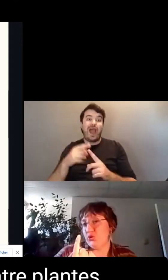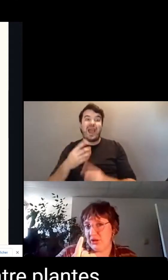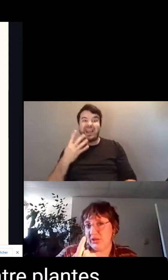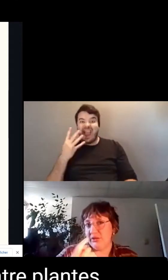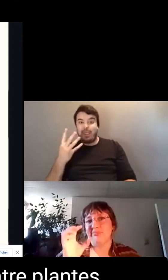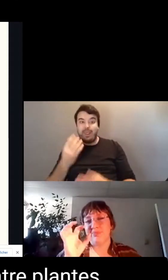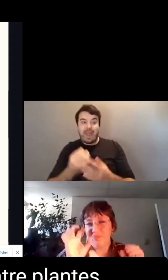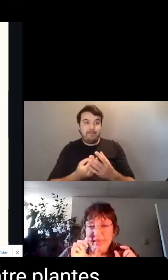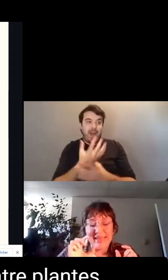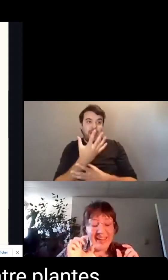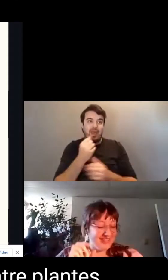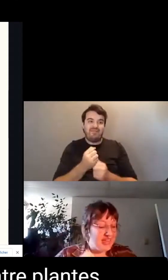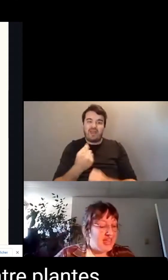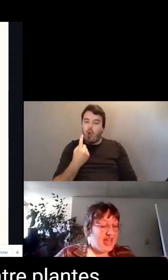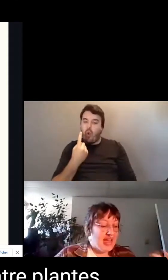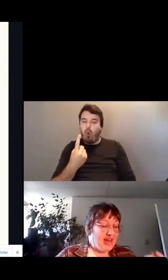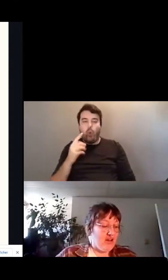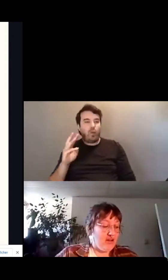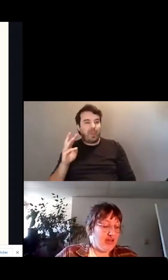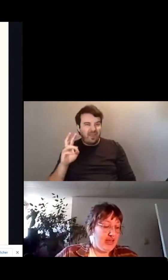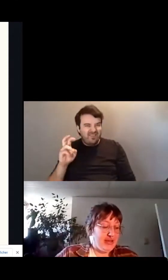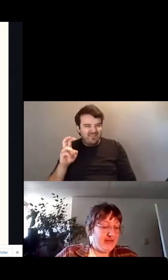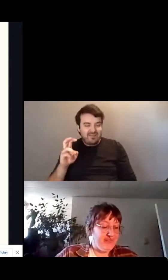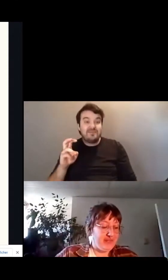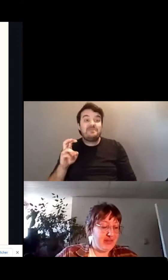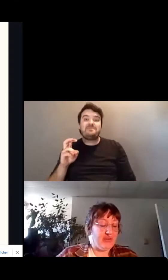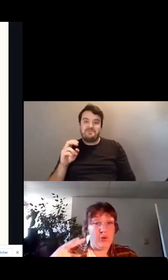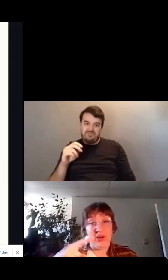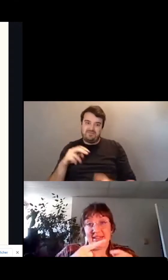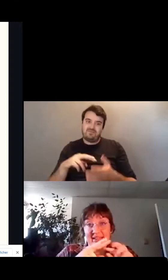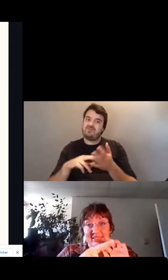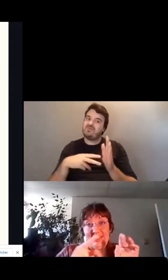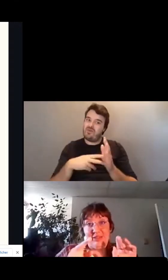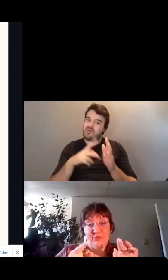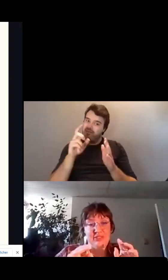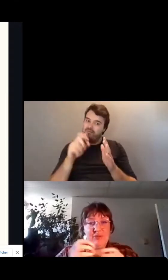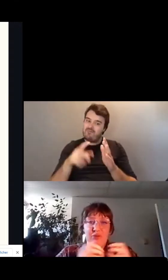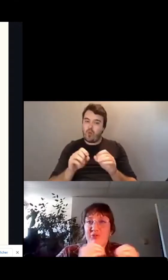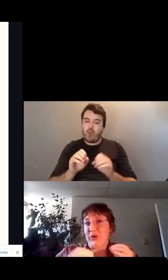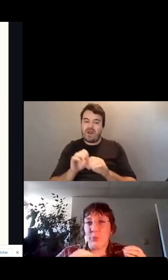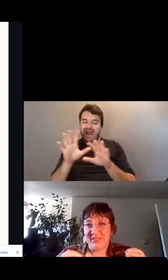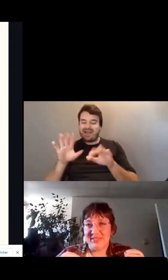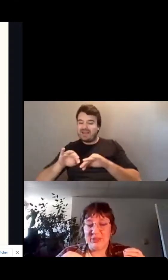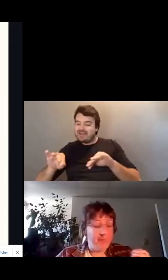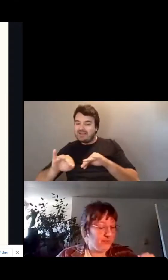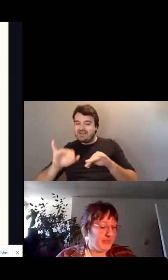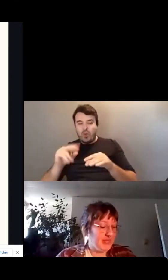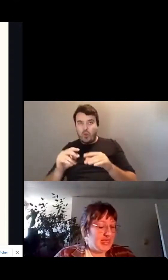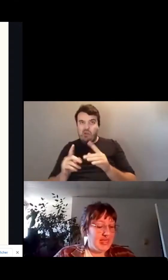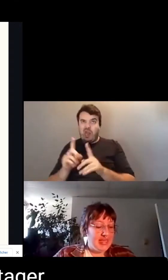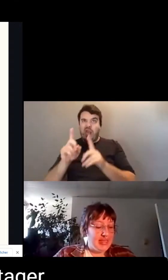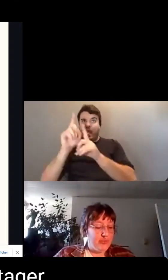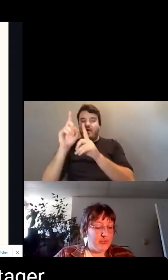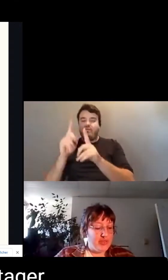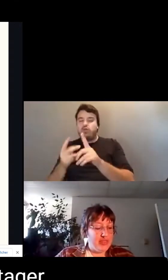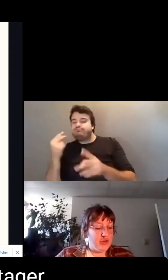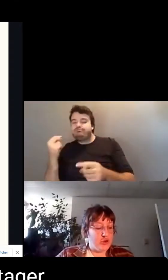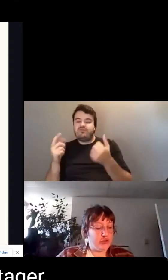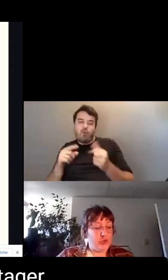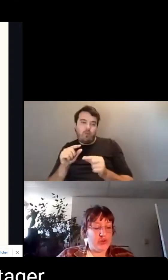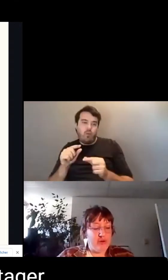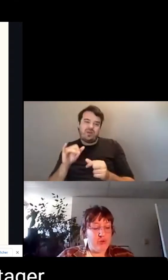avec une seule graine. Alors, il va falloir éclaircir, sinon elles vont se faire compétition. Et